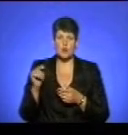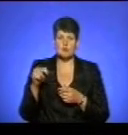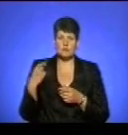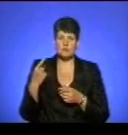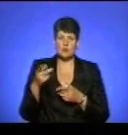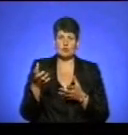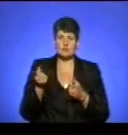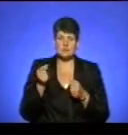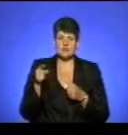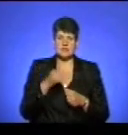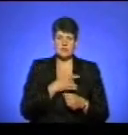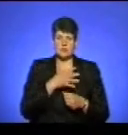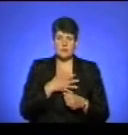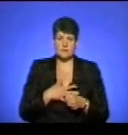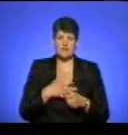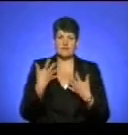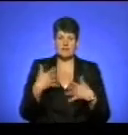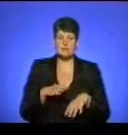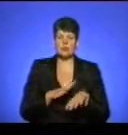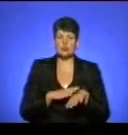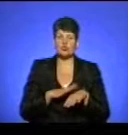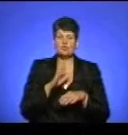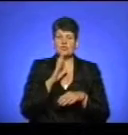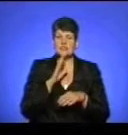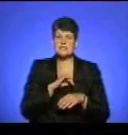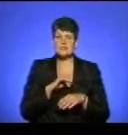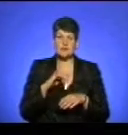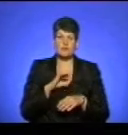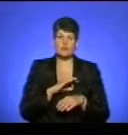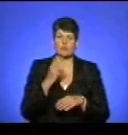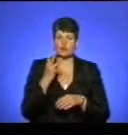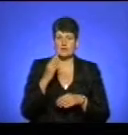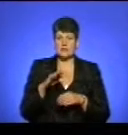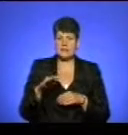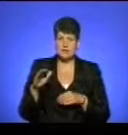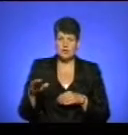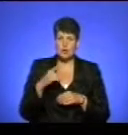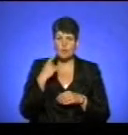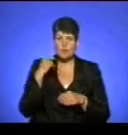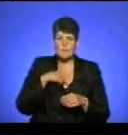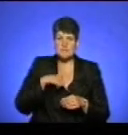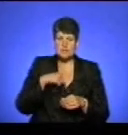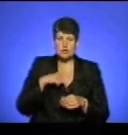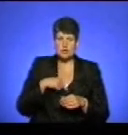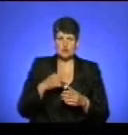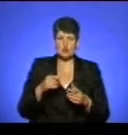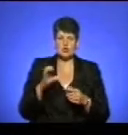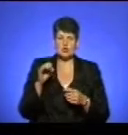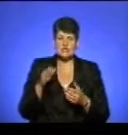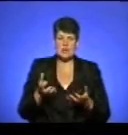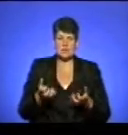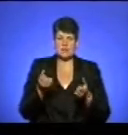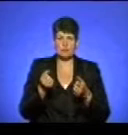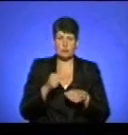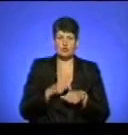АТО вогнепальне поранення, втратила руку. Жінка сама виховує 3 дітей. Каже, що психологічну і соціальну підтримку